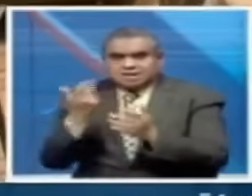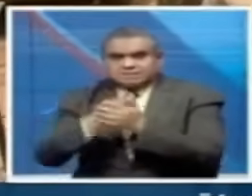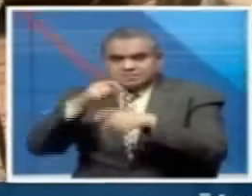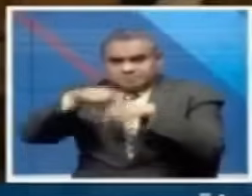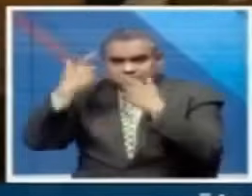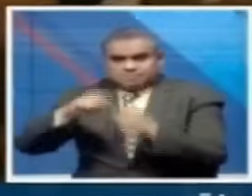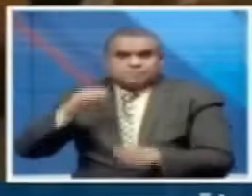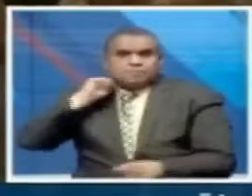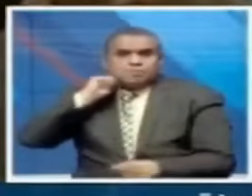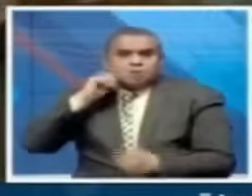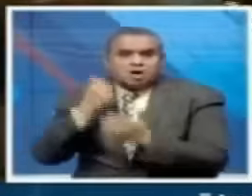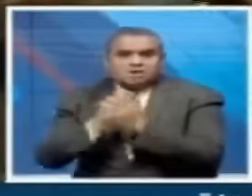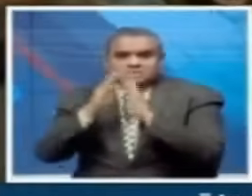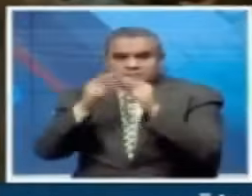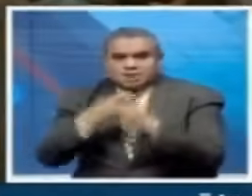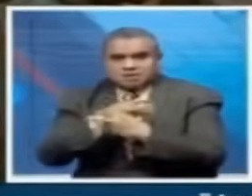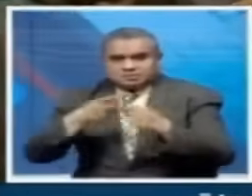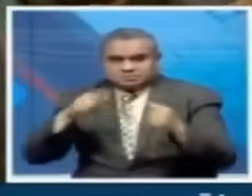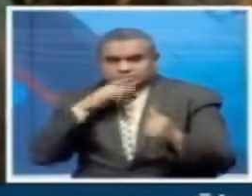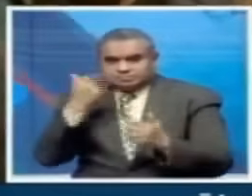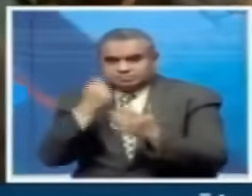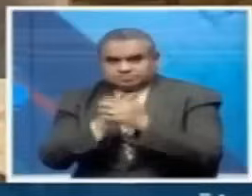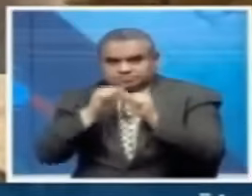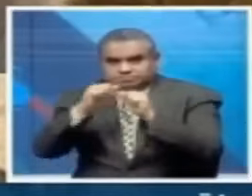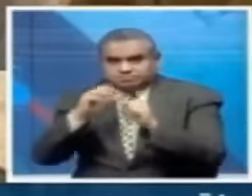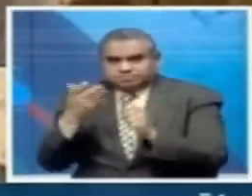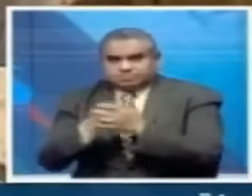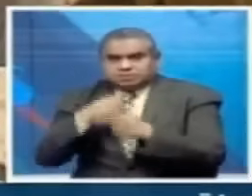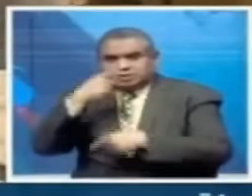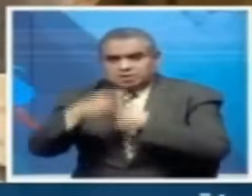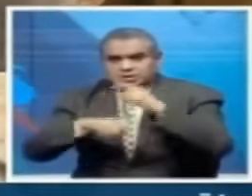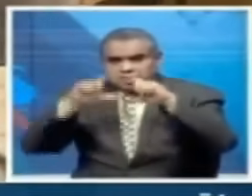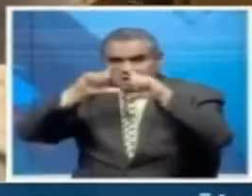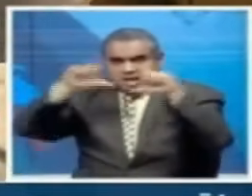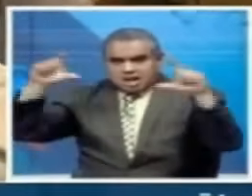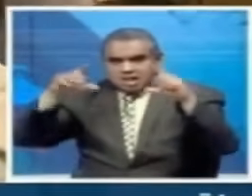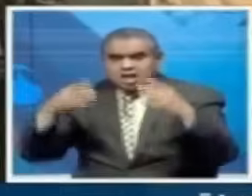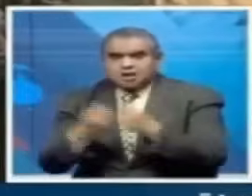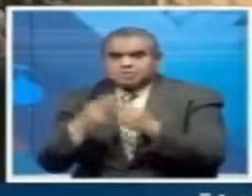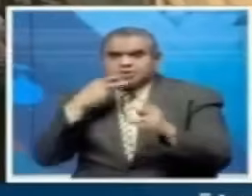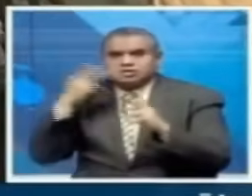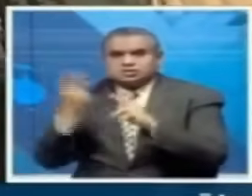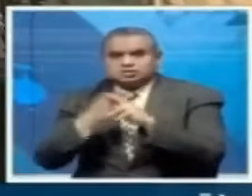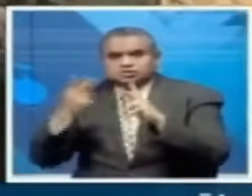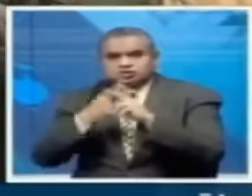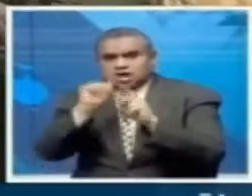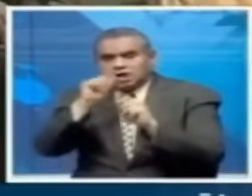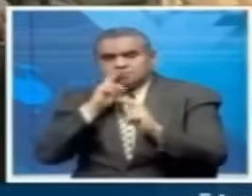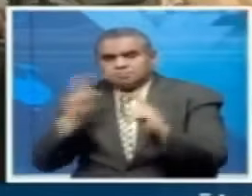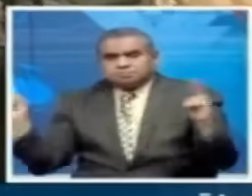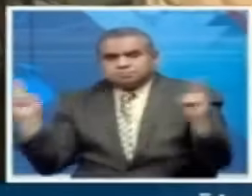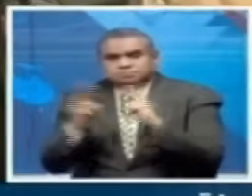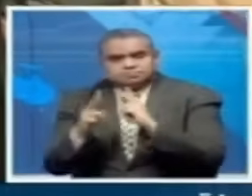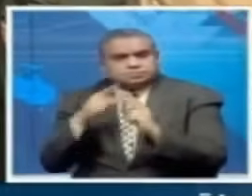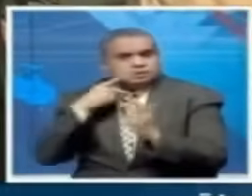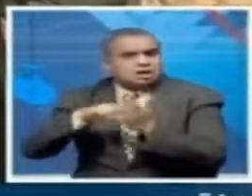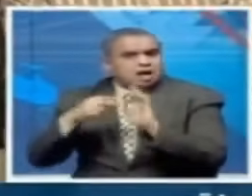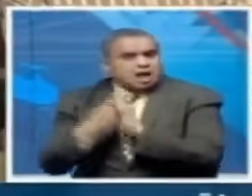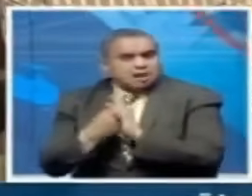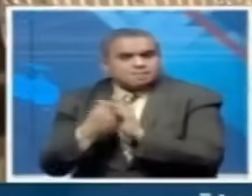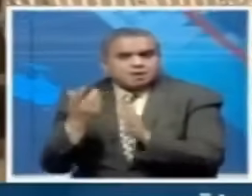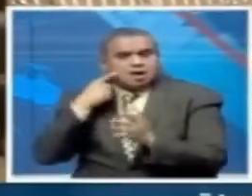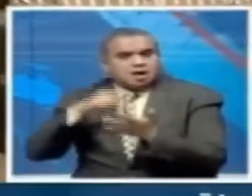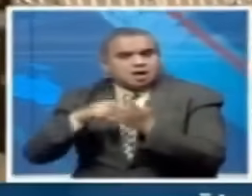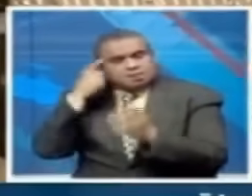مختلف محافظات الجمهورية، حيث تحرص الحملة على التواصل مع المواطنين والاستماع إلى مشكلاتهم